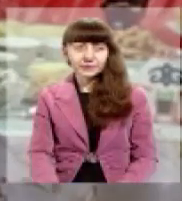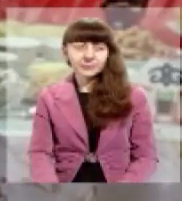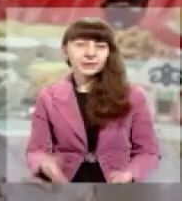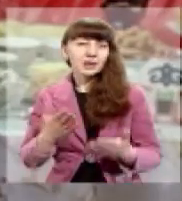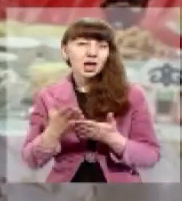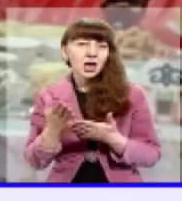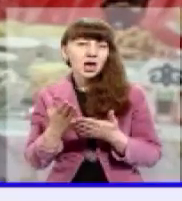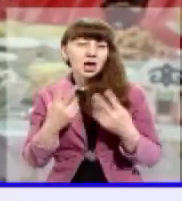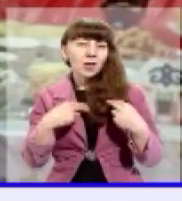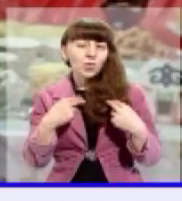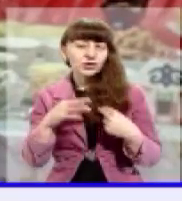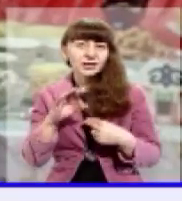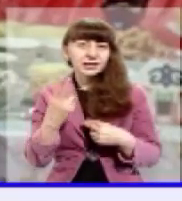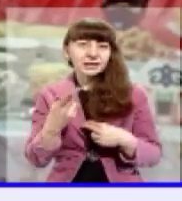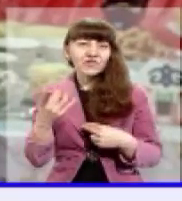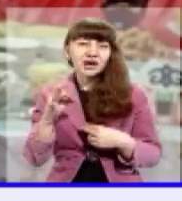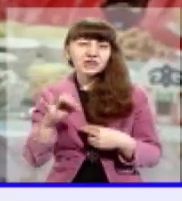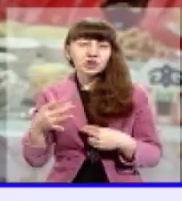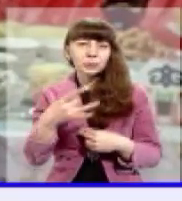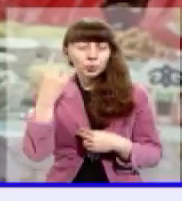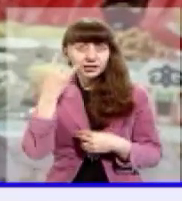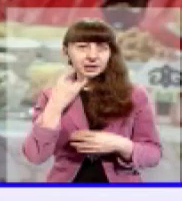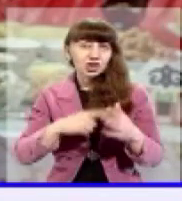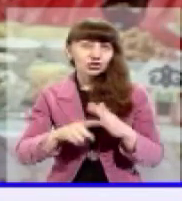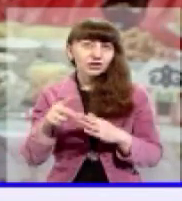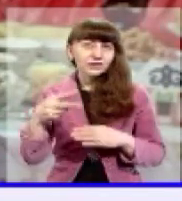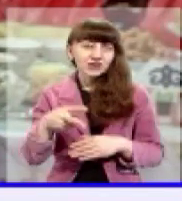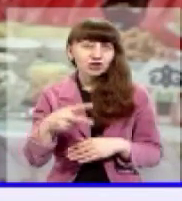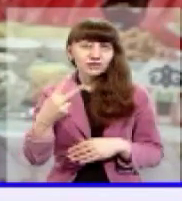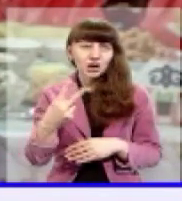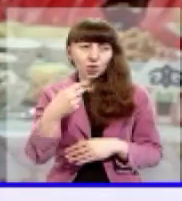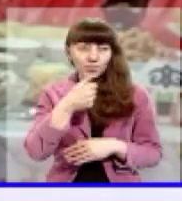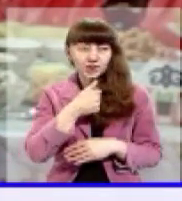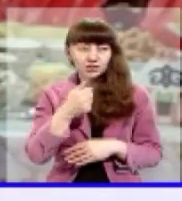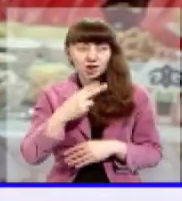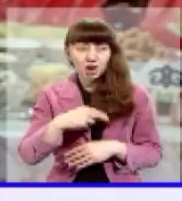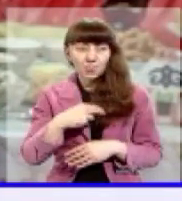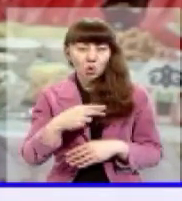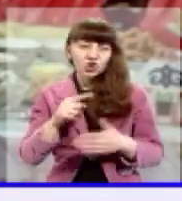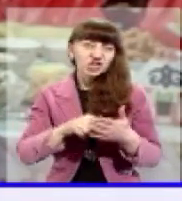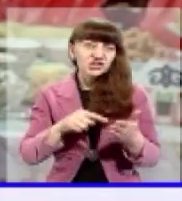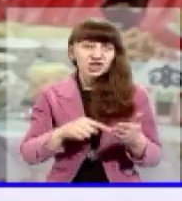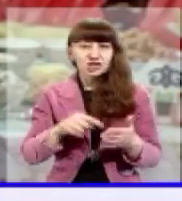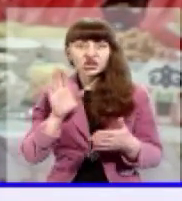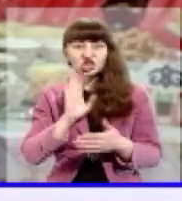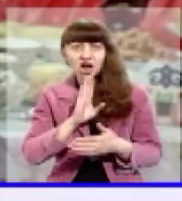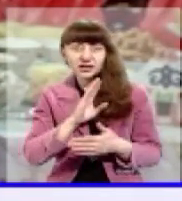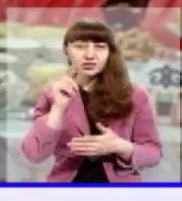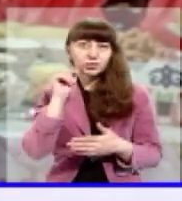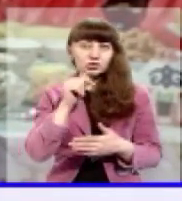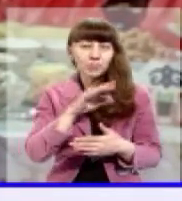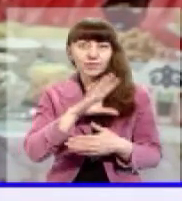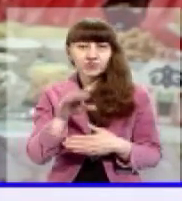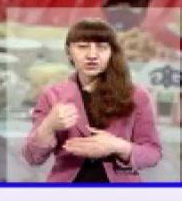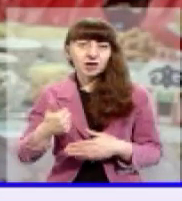На службу в Национальную гвардию Республики Казахстан я заступила в 2002 году. Наша работа не делится на женскую и мужскую. Мы все